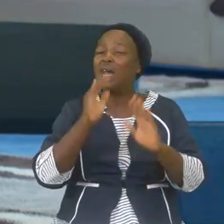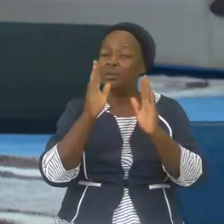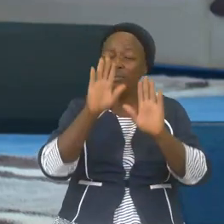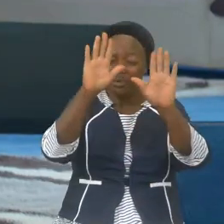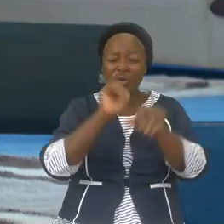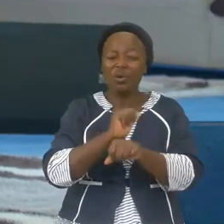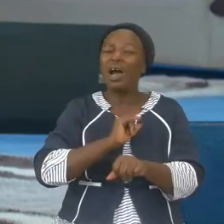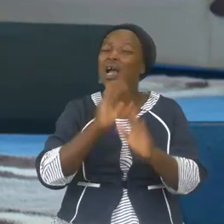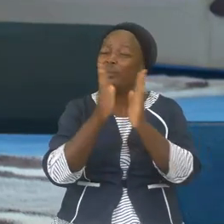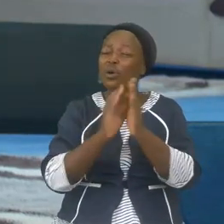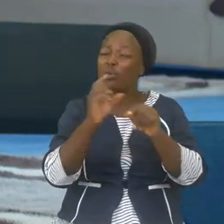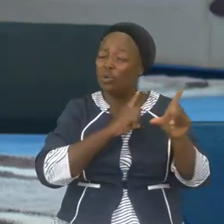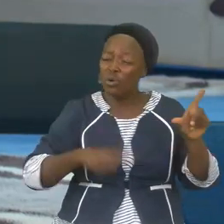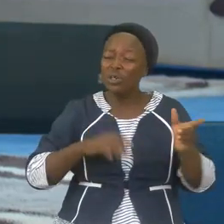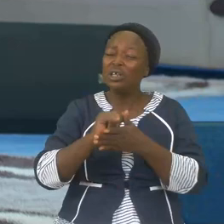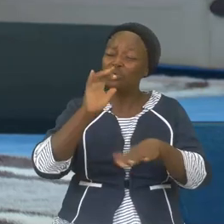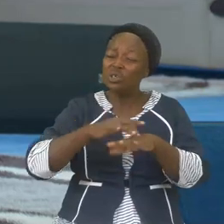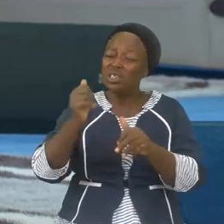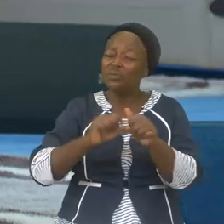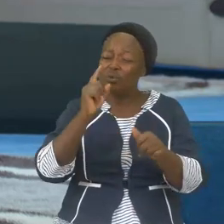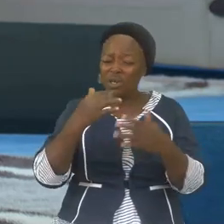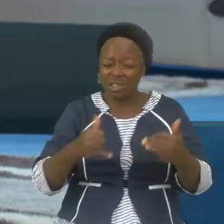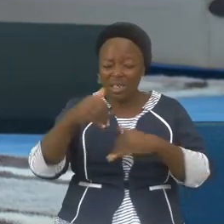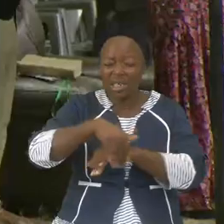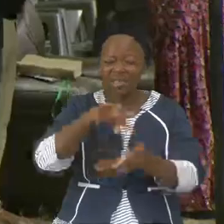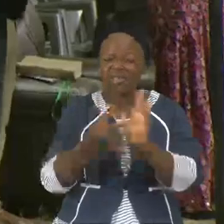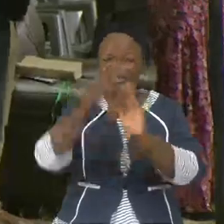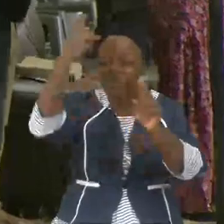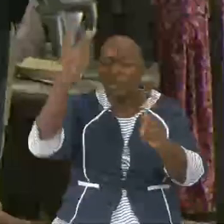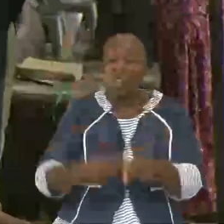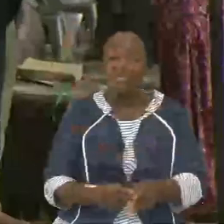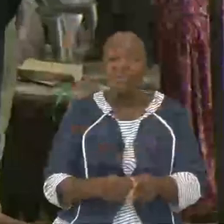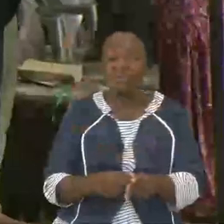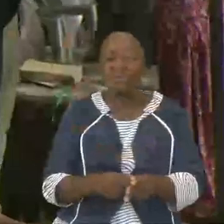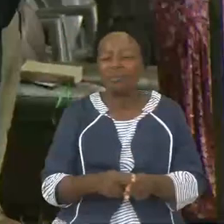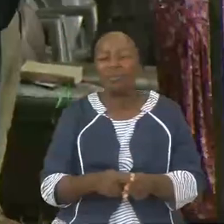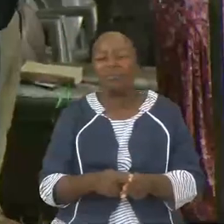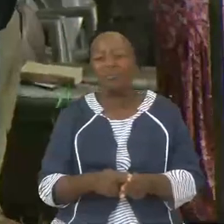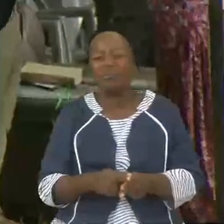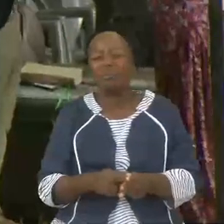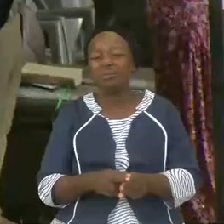je prie ce jour que tu touches tout le monde ce jour au nom de Jésus-Christ.